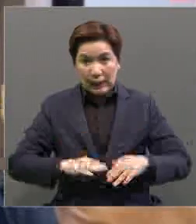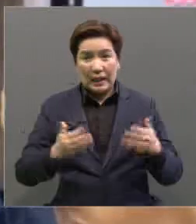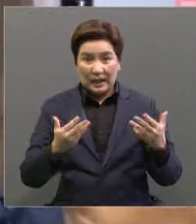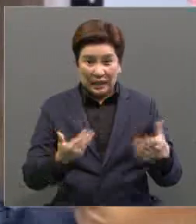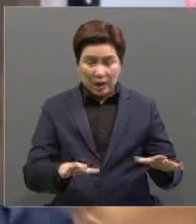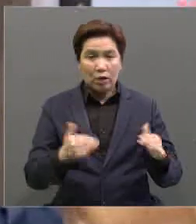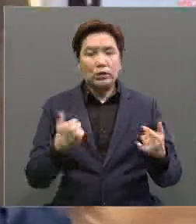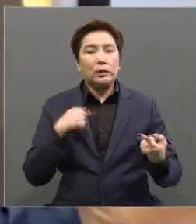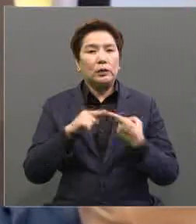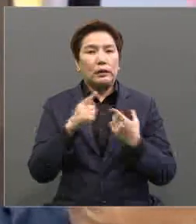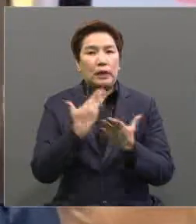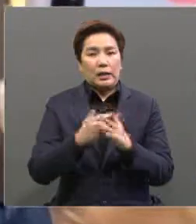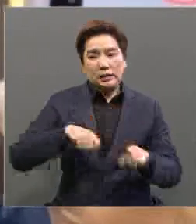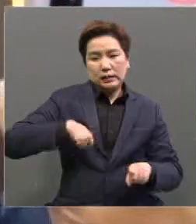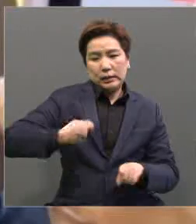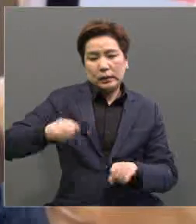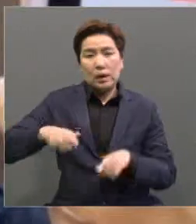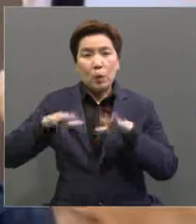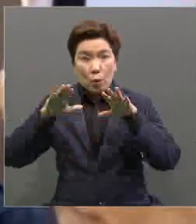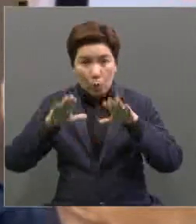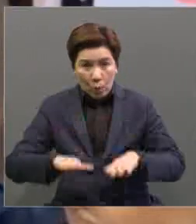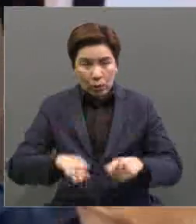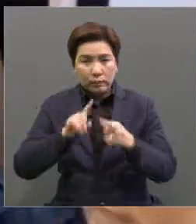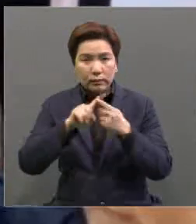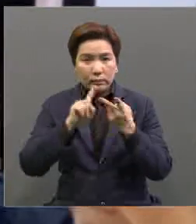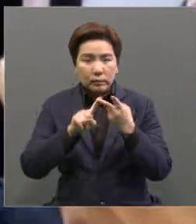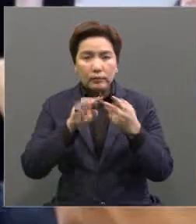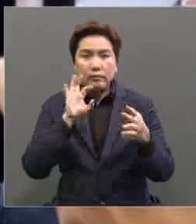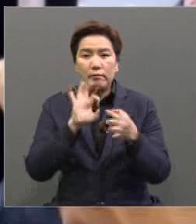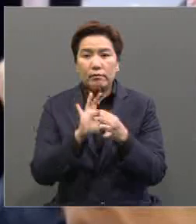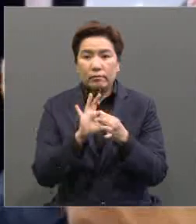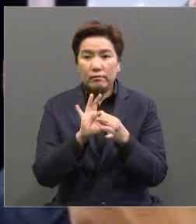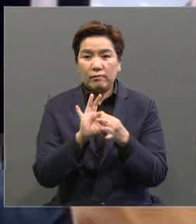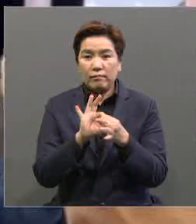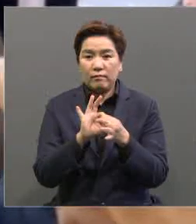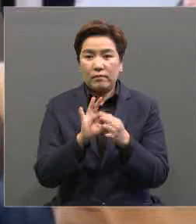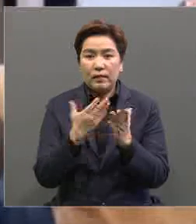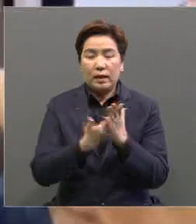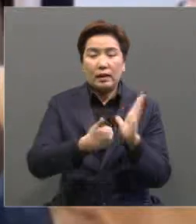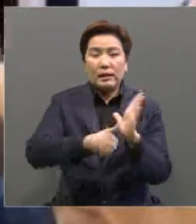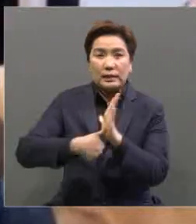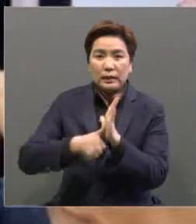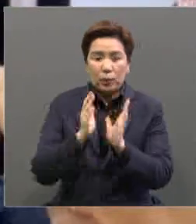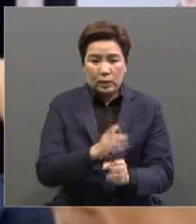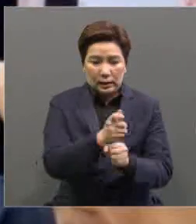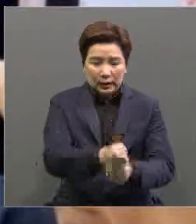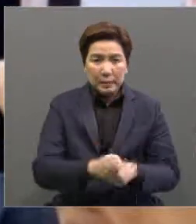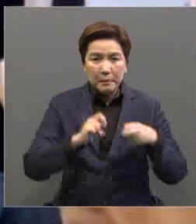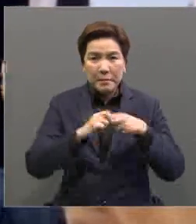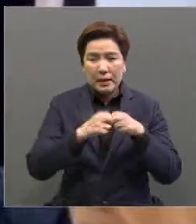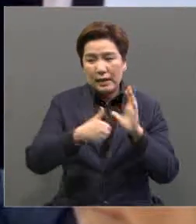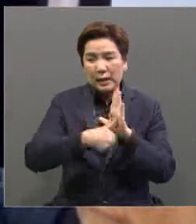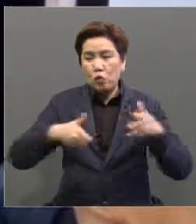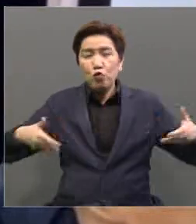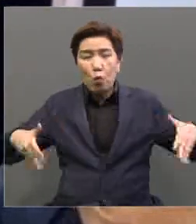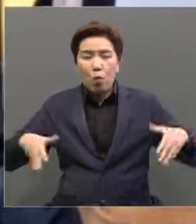นะครับเรื่องของการลดรายจ่ายไม่ว่าเป็นเรื่องของการภาคหนี้เกษตรกรไม่ว่าเป็นเรื่องของการแก้ไขหนี้นอกระบบแล้